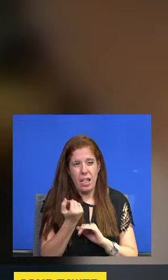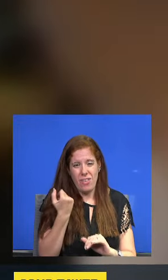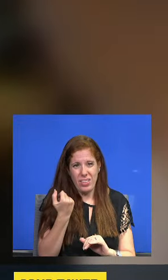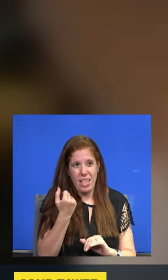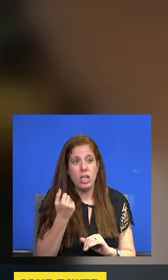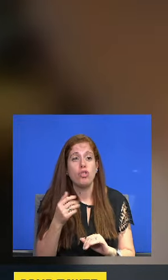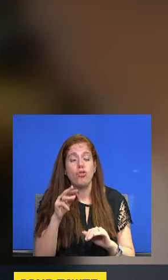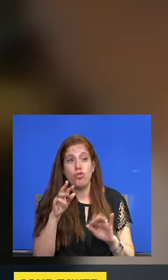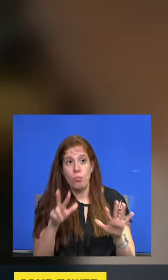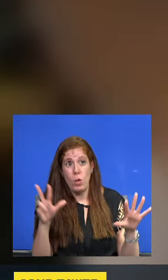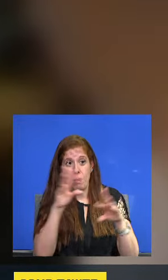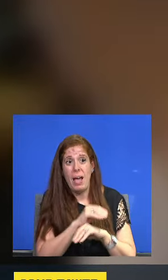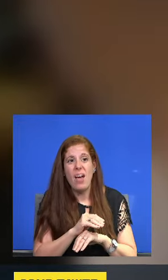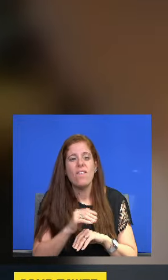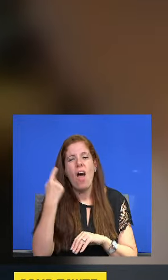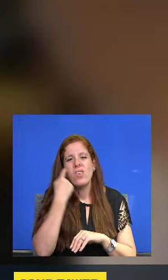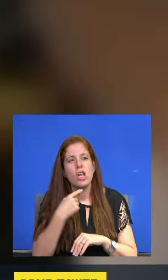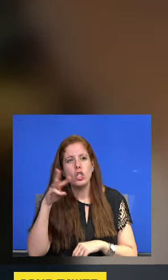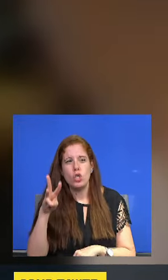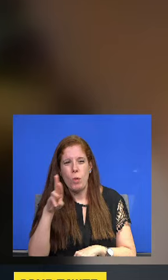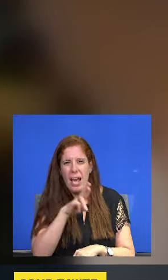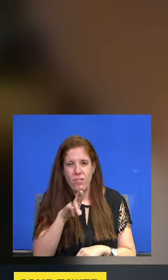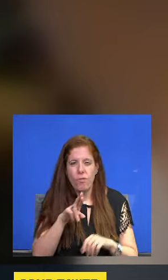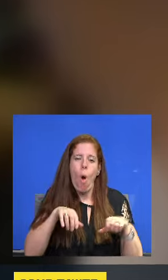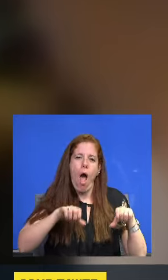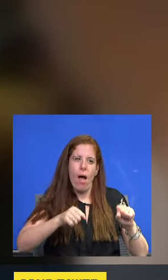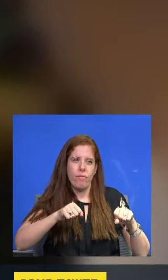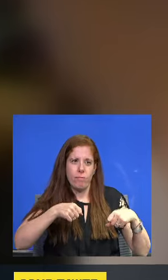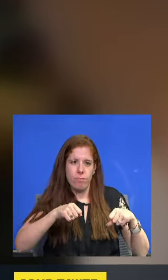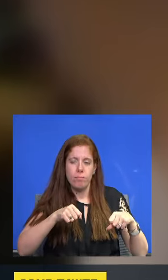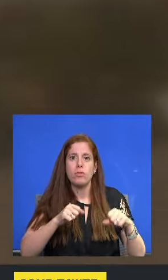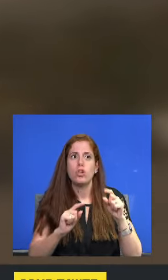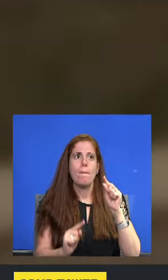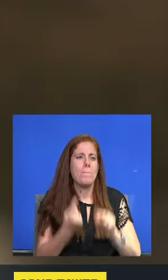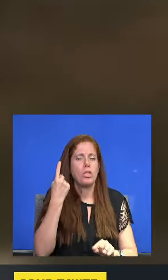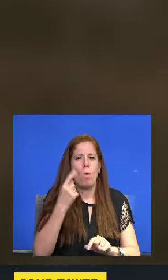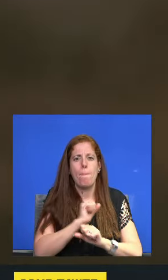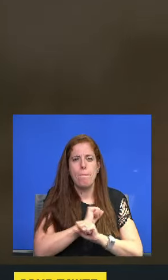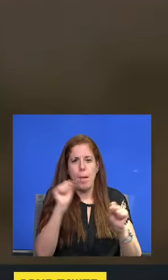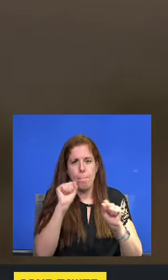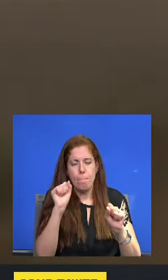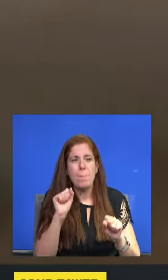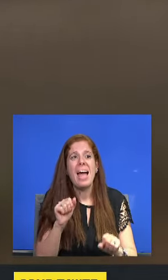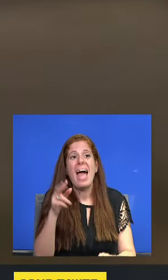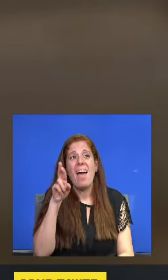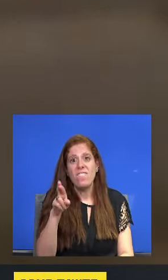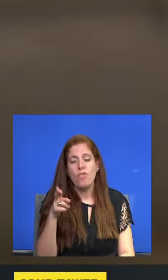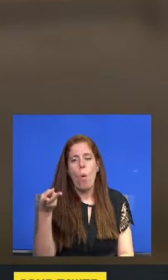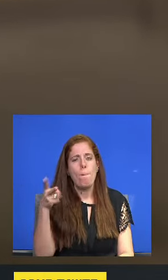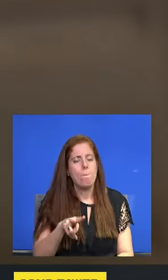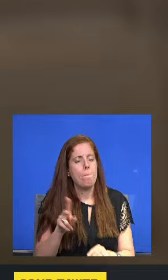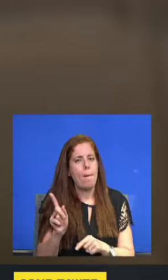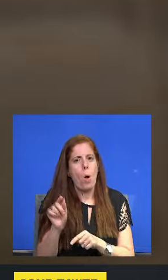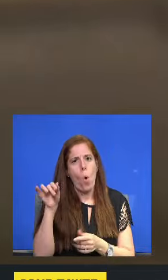רביבו רכב על אופנוע בסדרות שמעון פרס בעיר, כשלפתע התרחש פיצוץ. רביבו נהרג